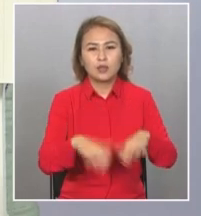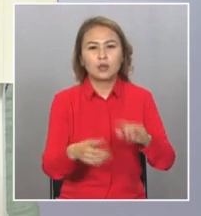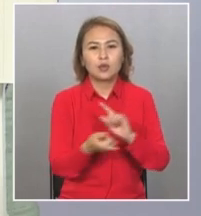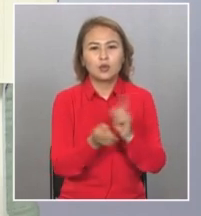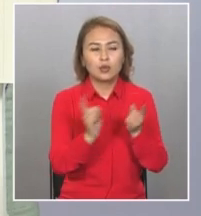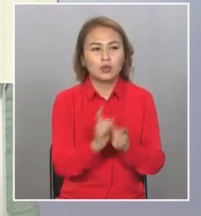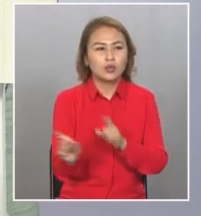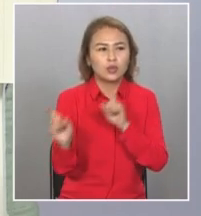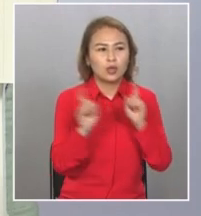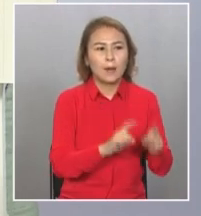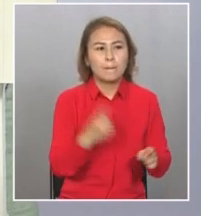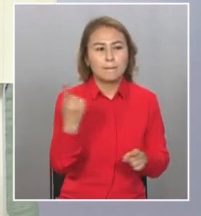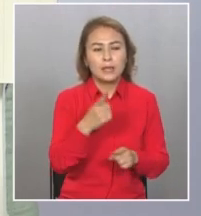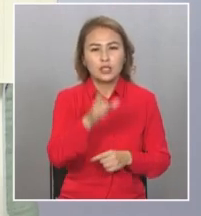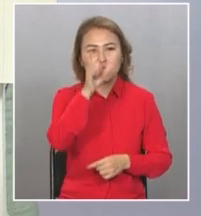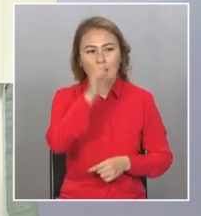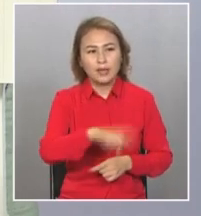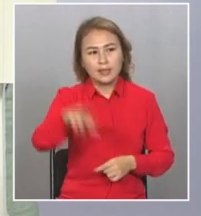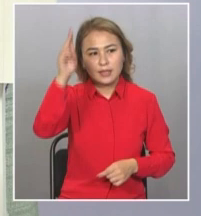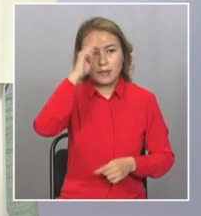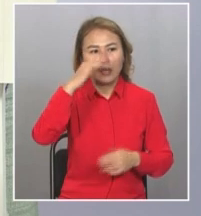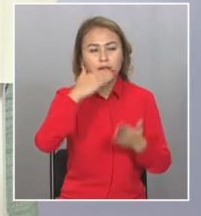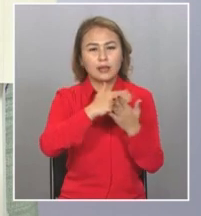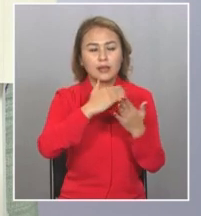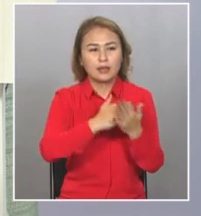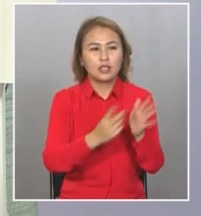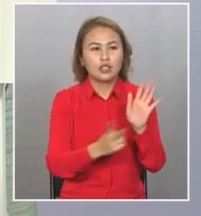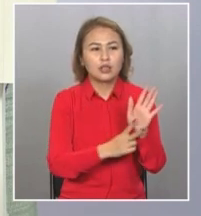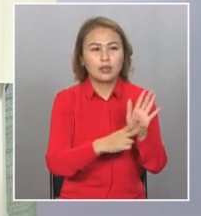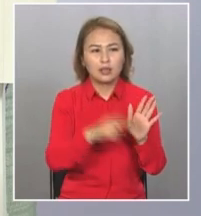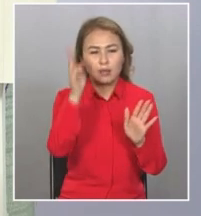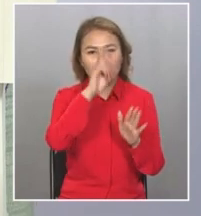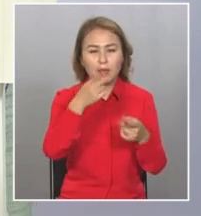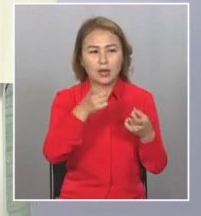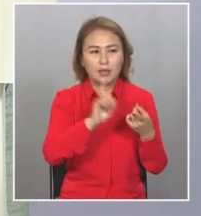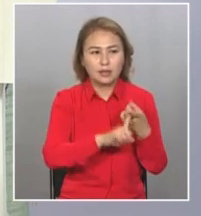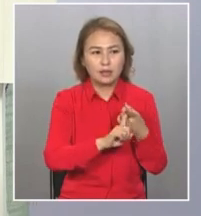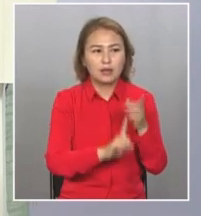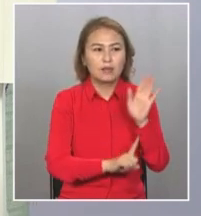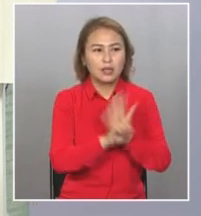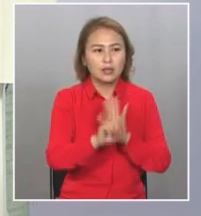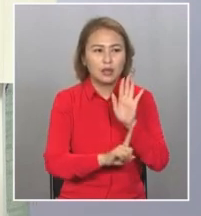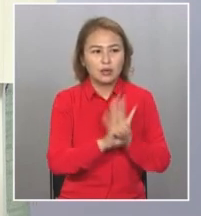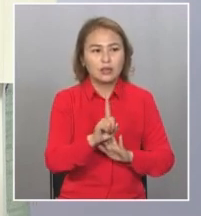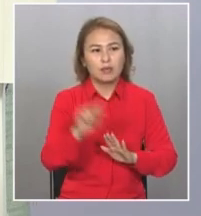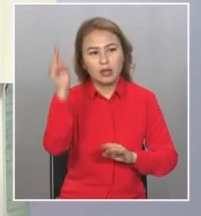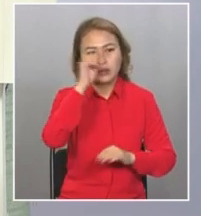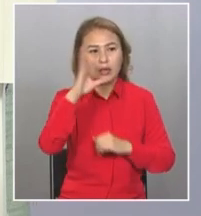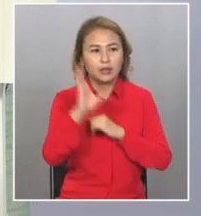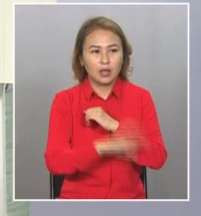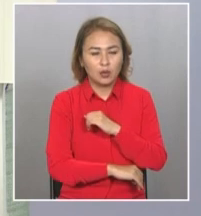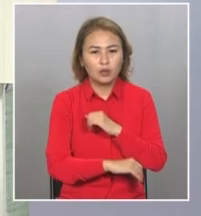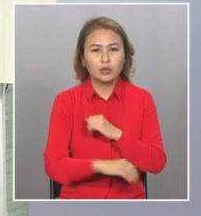көшейік. Яғни бірінші бағанда сабақтардың реті 7 сабаққа байланысты, сабақтың басталуы және